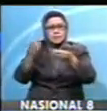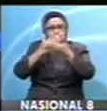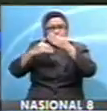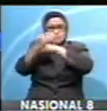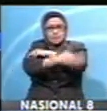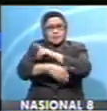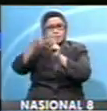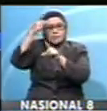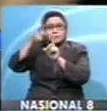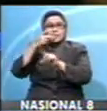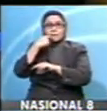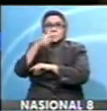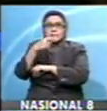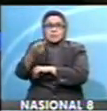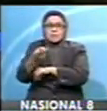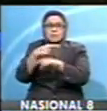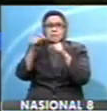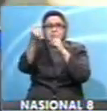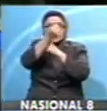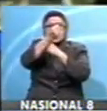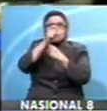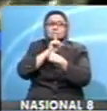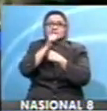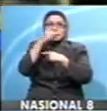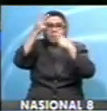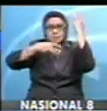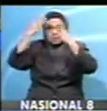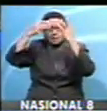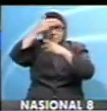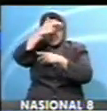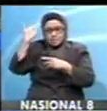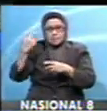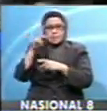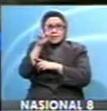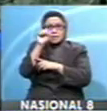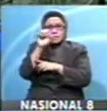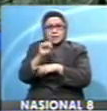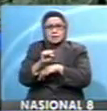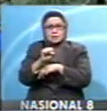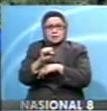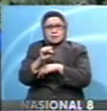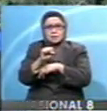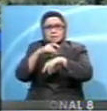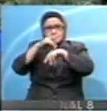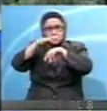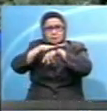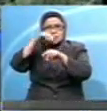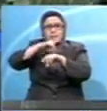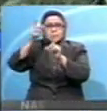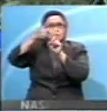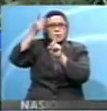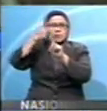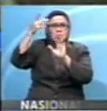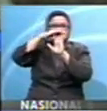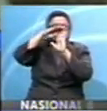Afif bahardin berkata situasi Itu sangat membimbangkan kerana kes denggi di pulau Pinang tidak menunjukkan penurunan